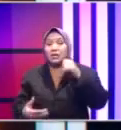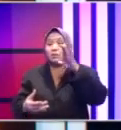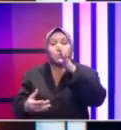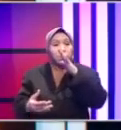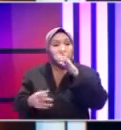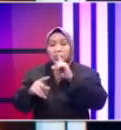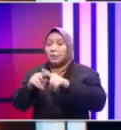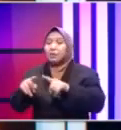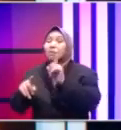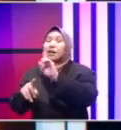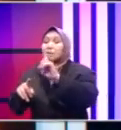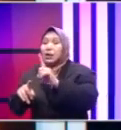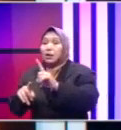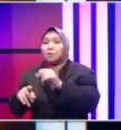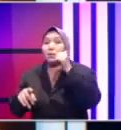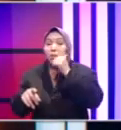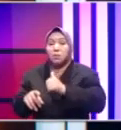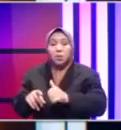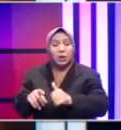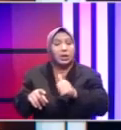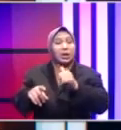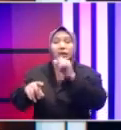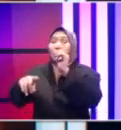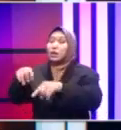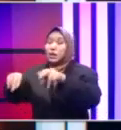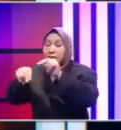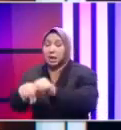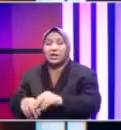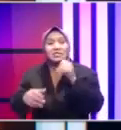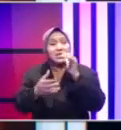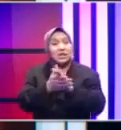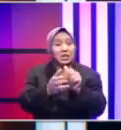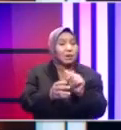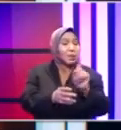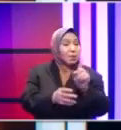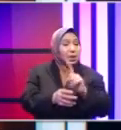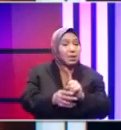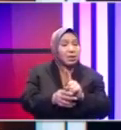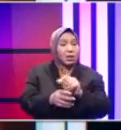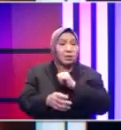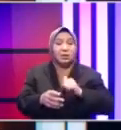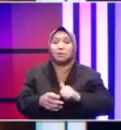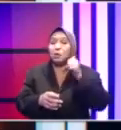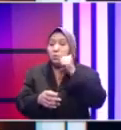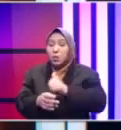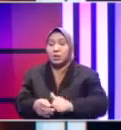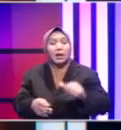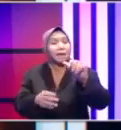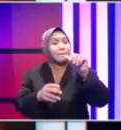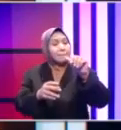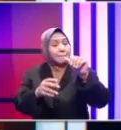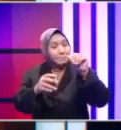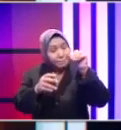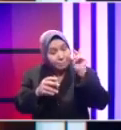ibunya tetapi mana-mana perempuan mahramnya kalau disampaikan istrinya dengan mana-mana anggota badan perempuan yang merupakan mahramnya